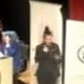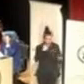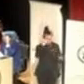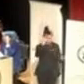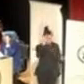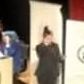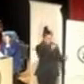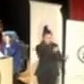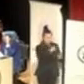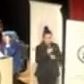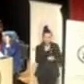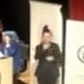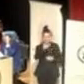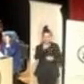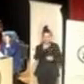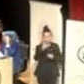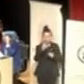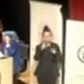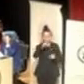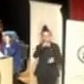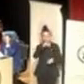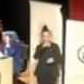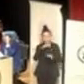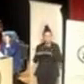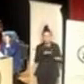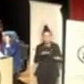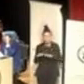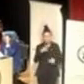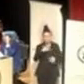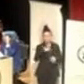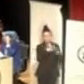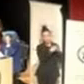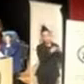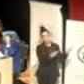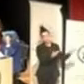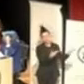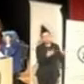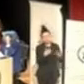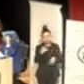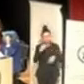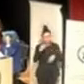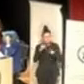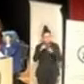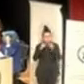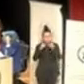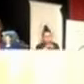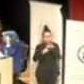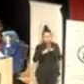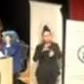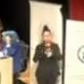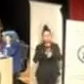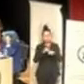Ve 6 Şubat depreminde kendisini kaybettik. Doçent Doktor Esra Nur Tiryaki hocamız da almadan geçmek istemem.